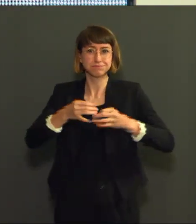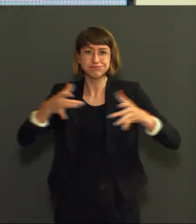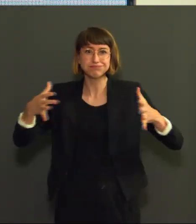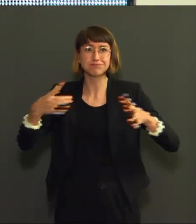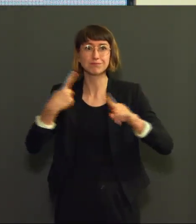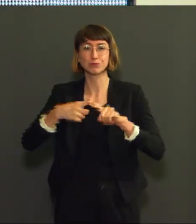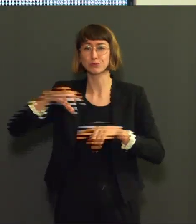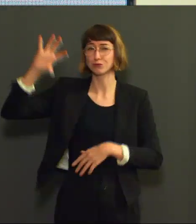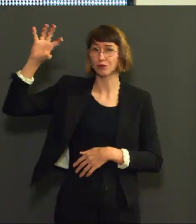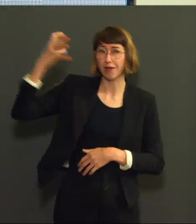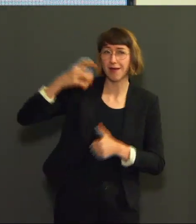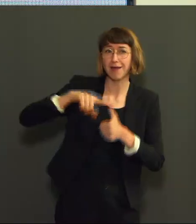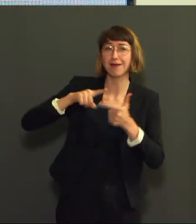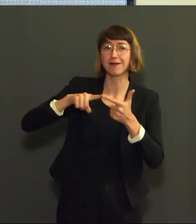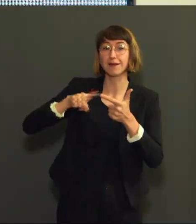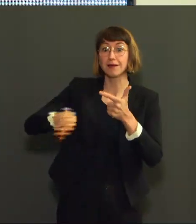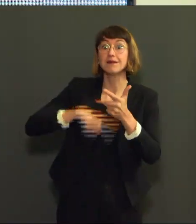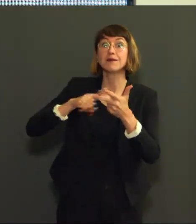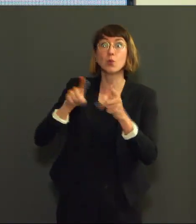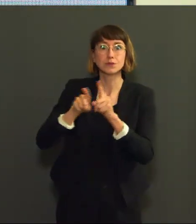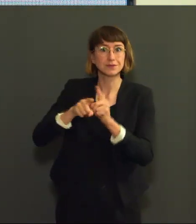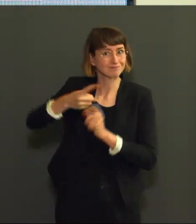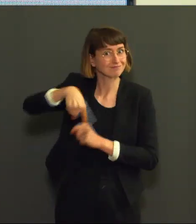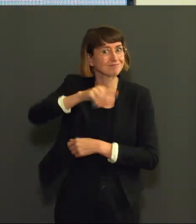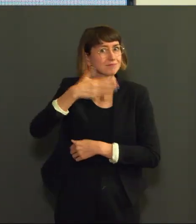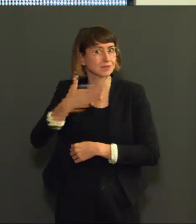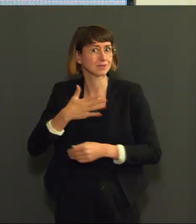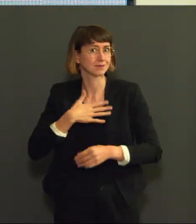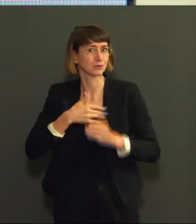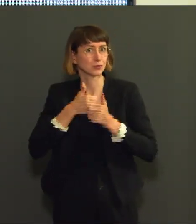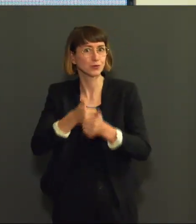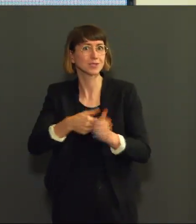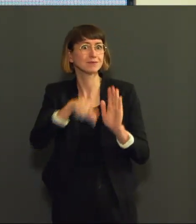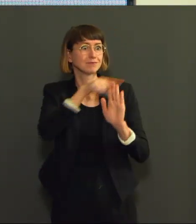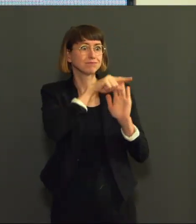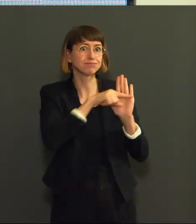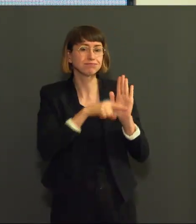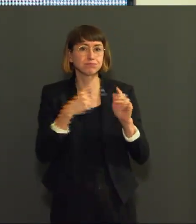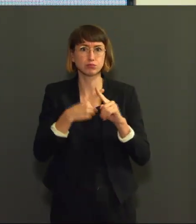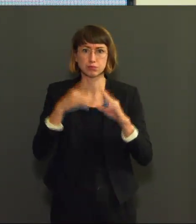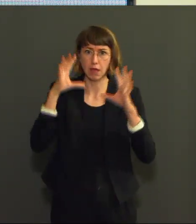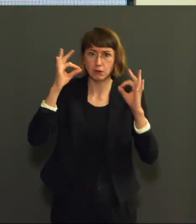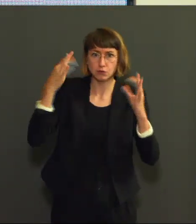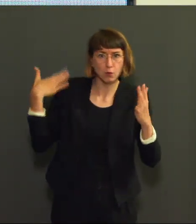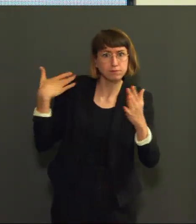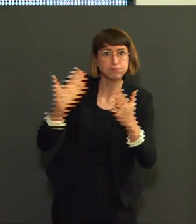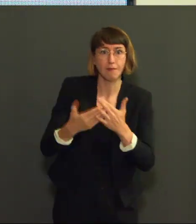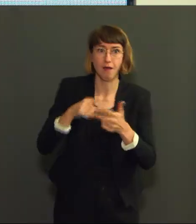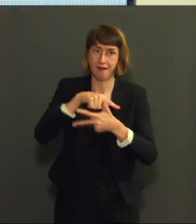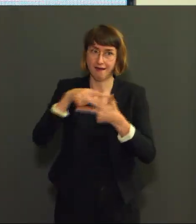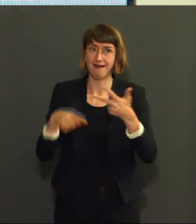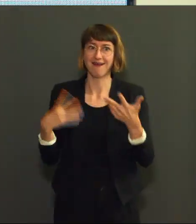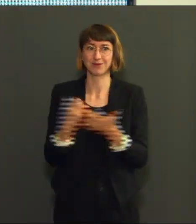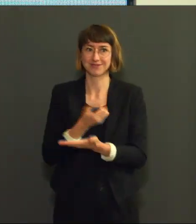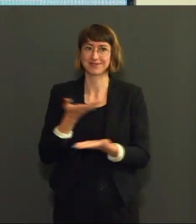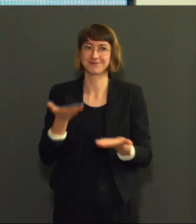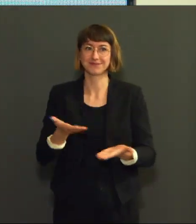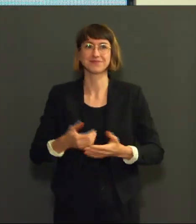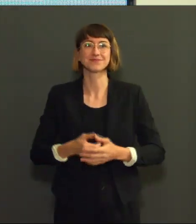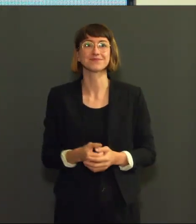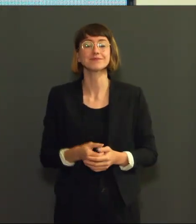continue à faire attention et, s'il le faut, à interpréter les mesures de manière intelligente et avec précaution.